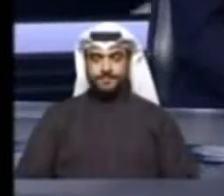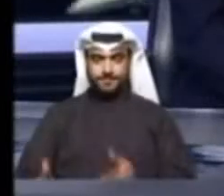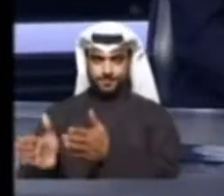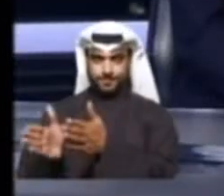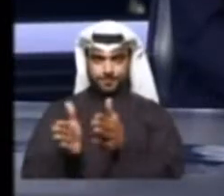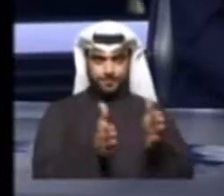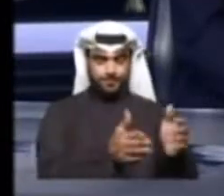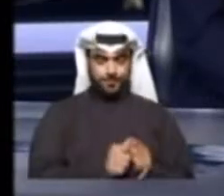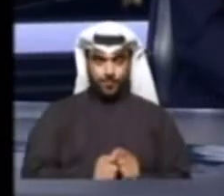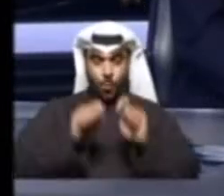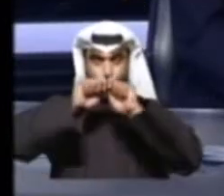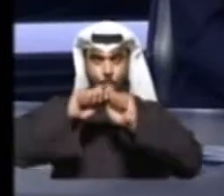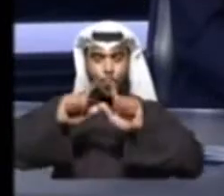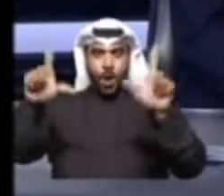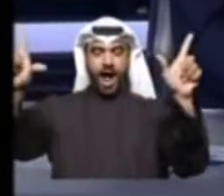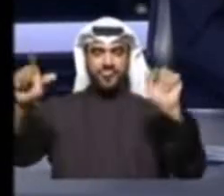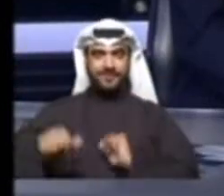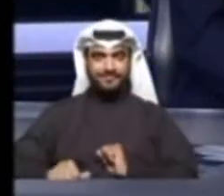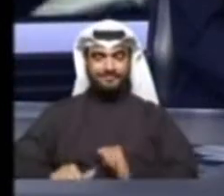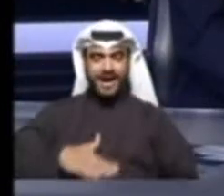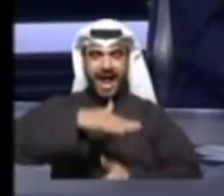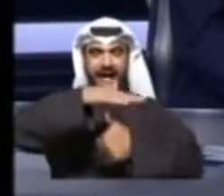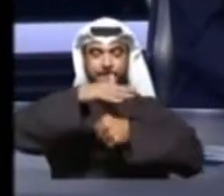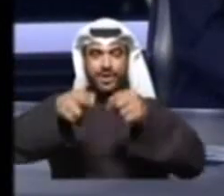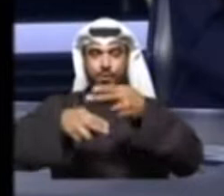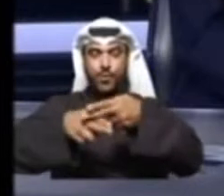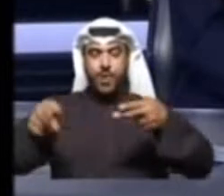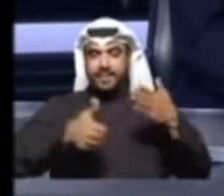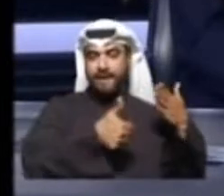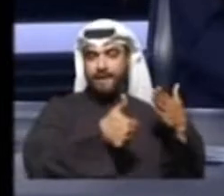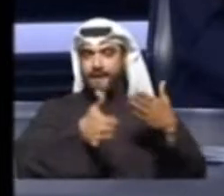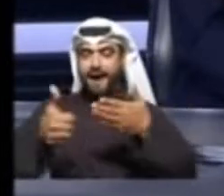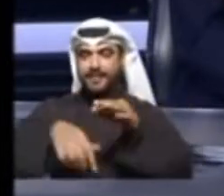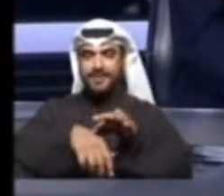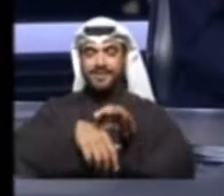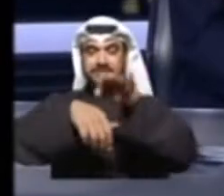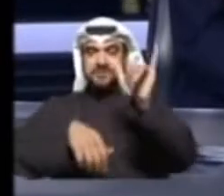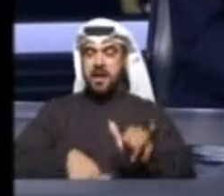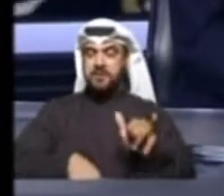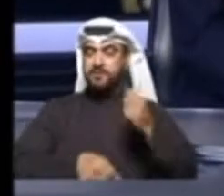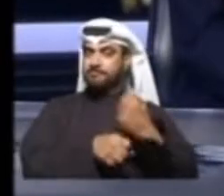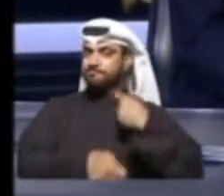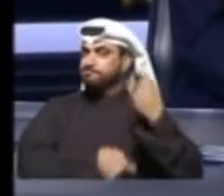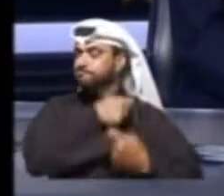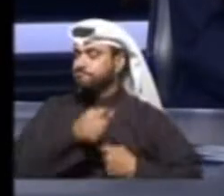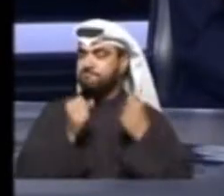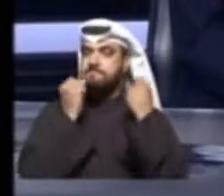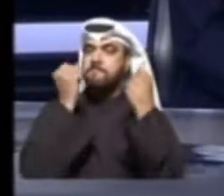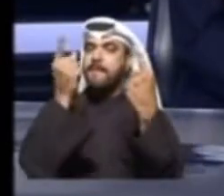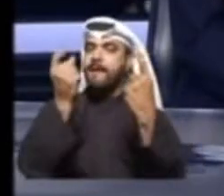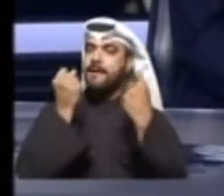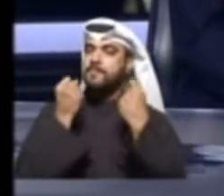دور بارز للقيادة الإنسانية بدولة الكويت يتجلى من خلال المنظمات الإنسانية والهيئات